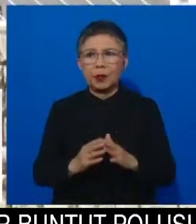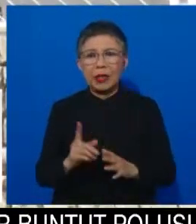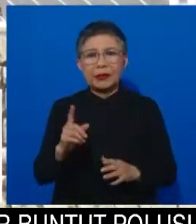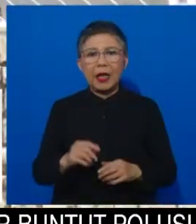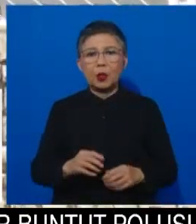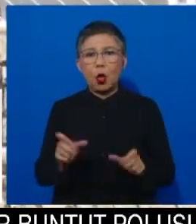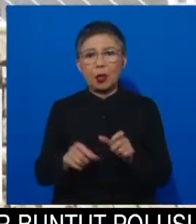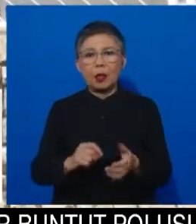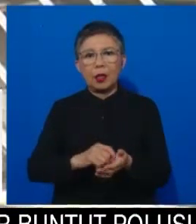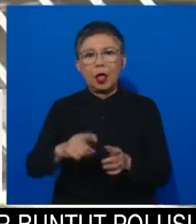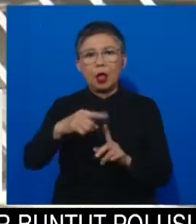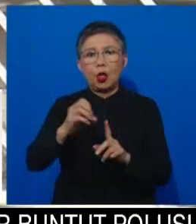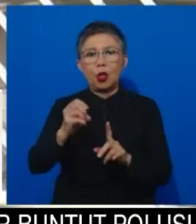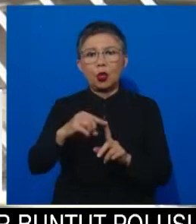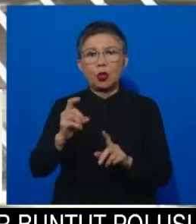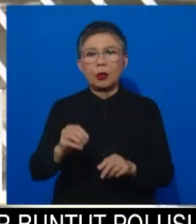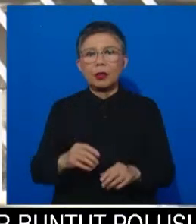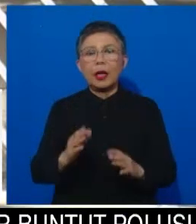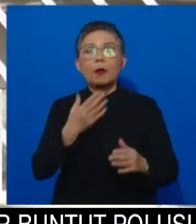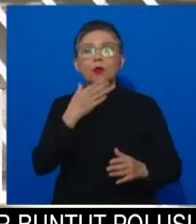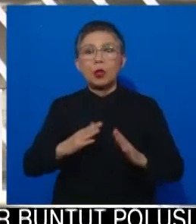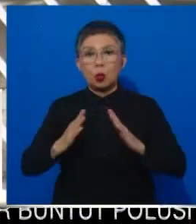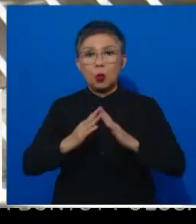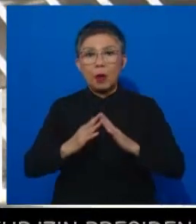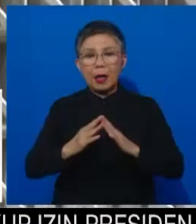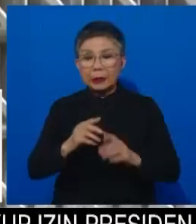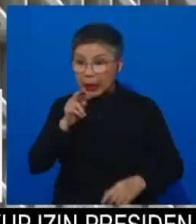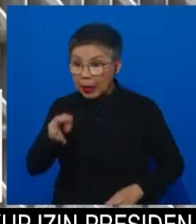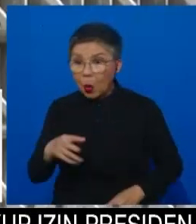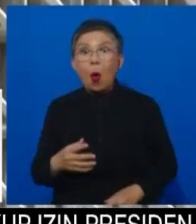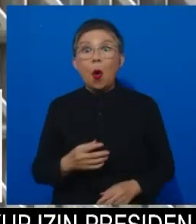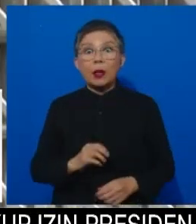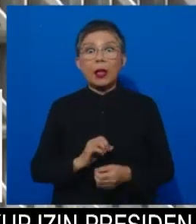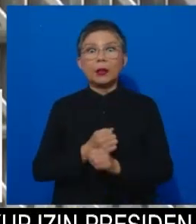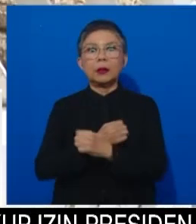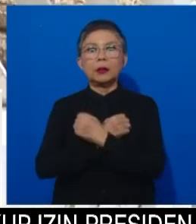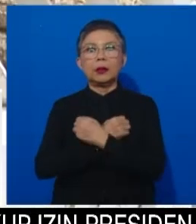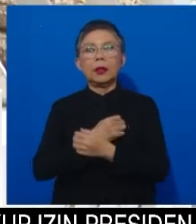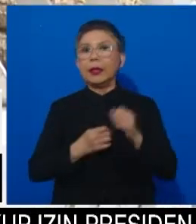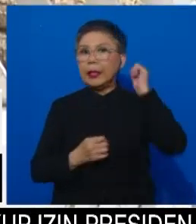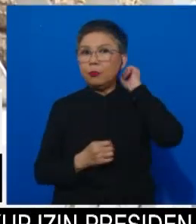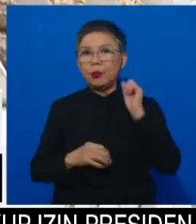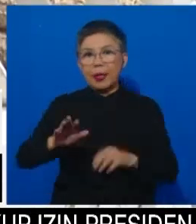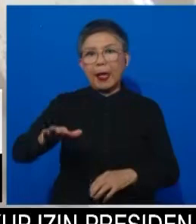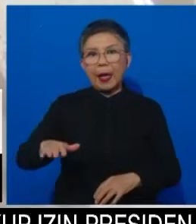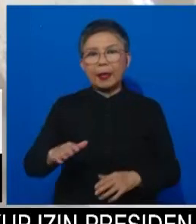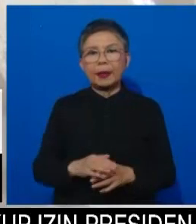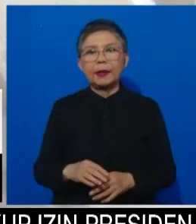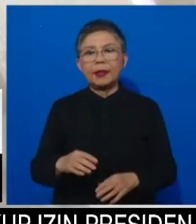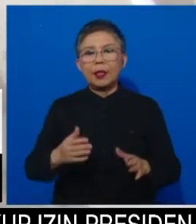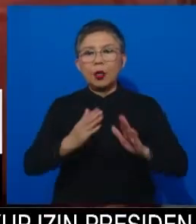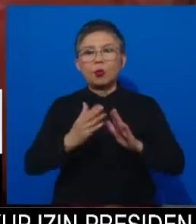Seorang warga bernama Toto mengungkap penghuni rumah tempat ditemukannya jasad ibu dan anak di perumahan Bukit Cinere Indah Depok, Jawa